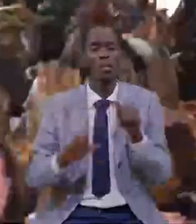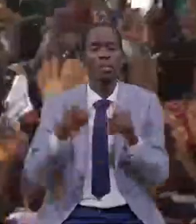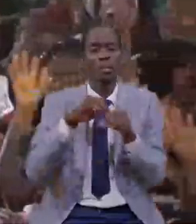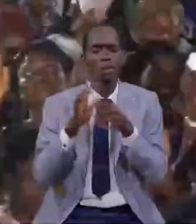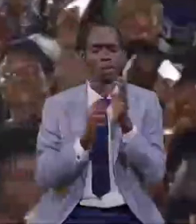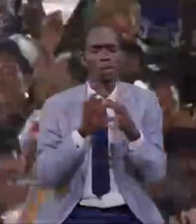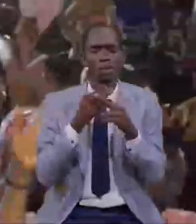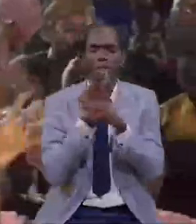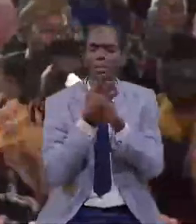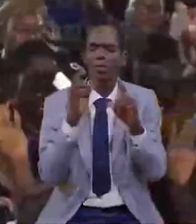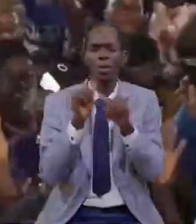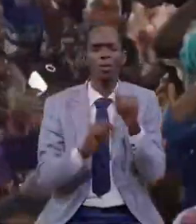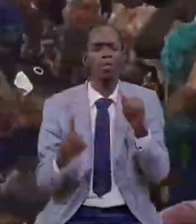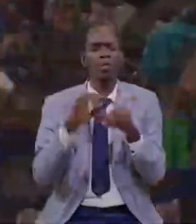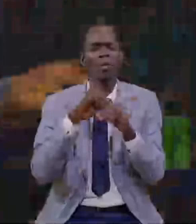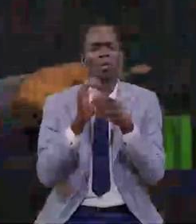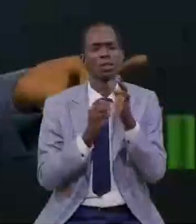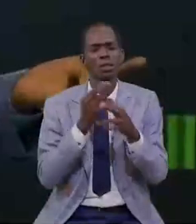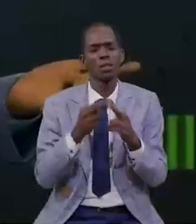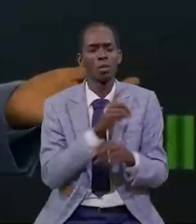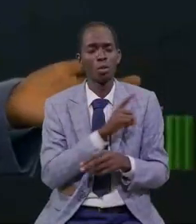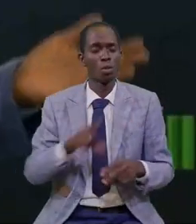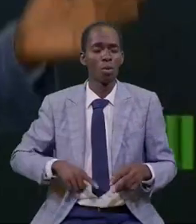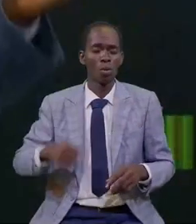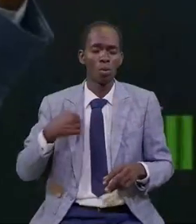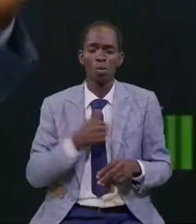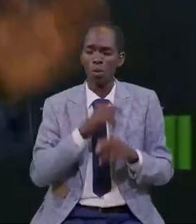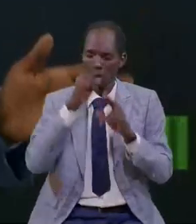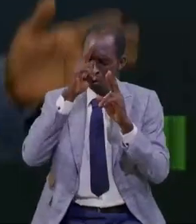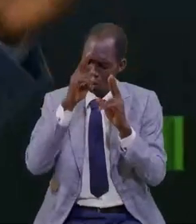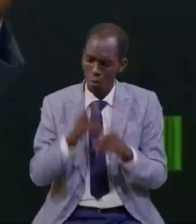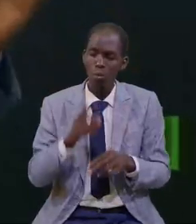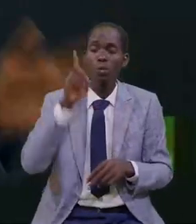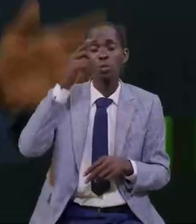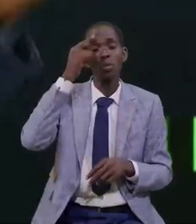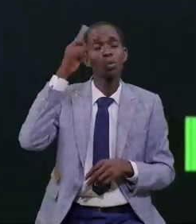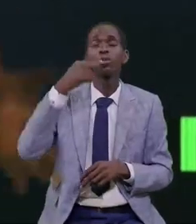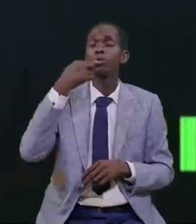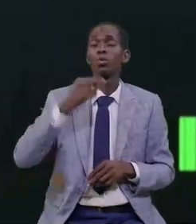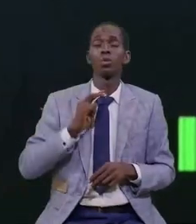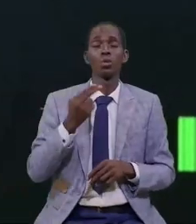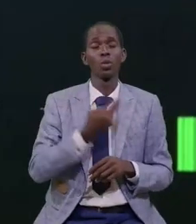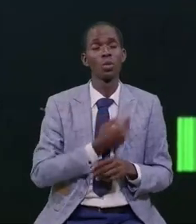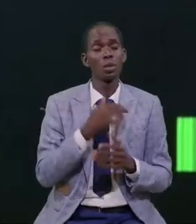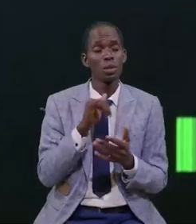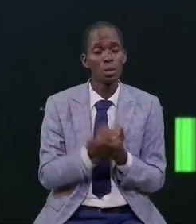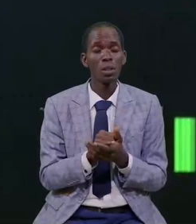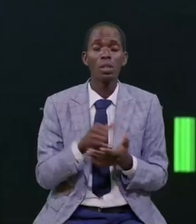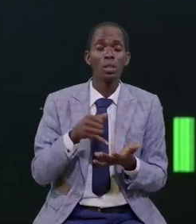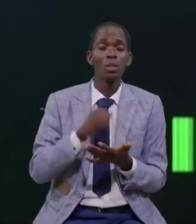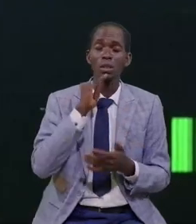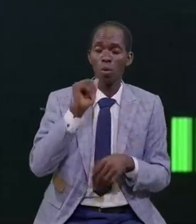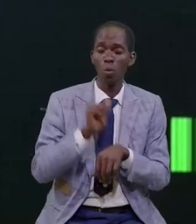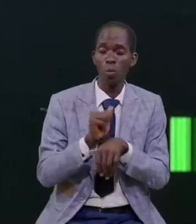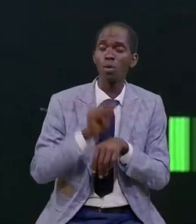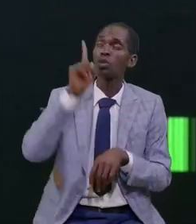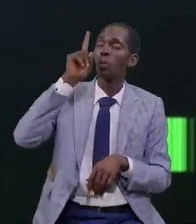partout Seigneur nous t'honorons parce que tu nous as dit que c'est l'œuvre que tu dois accomplir